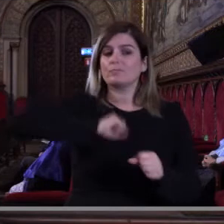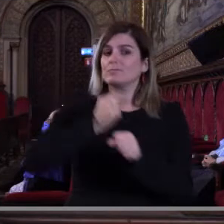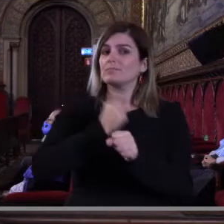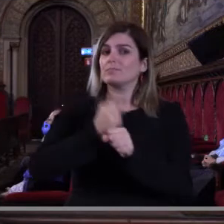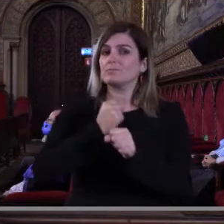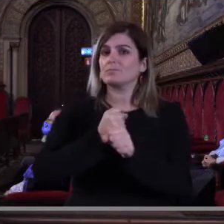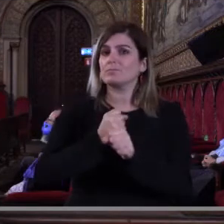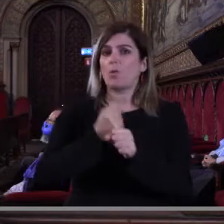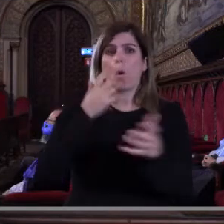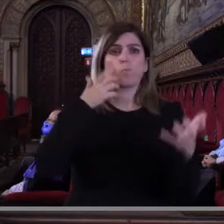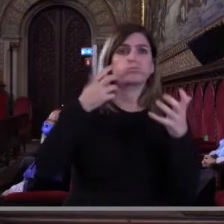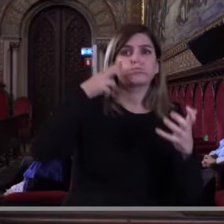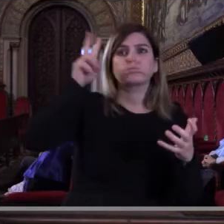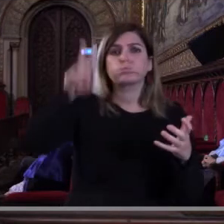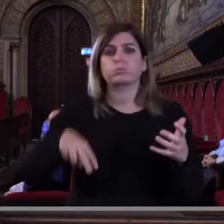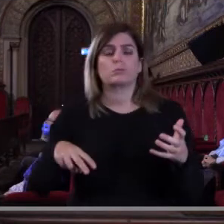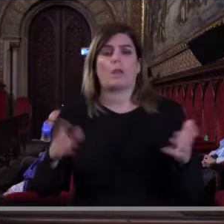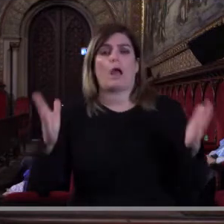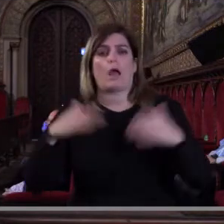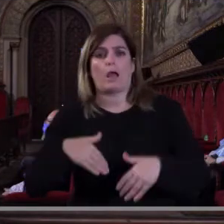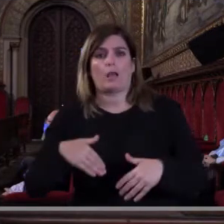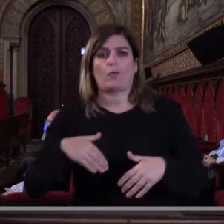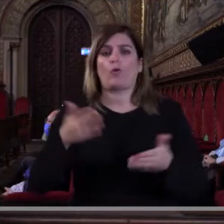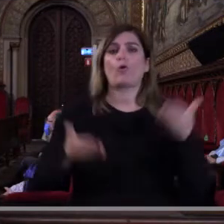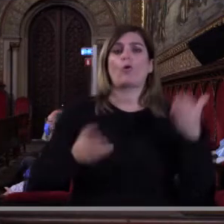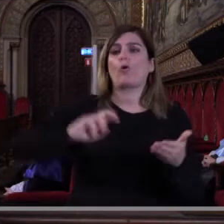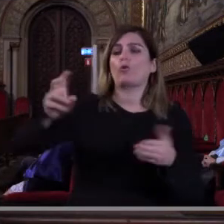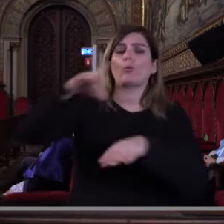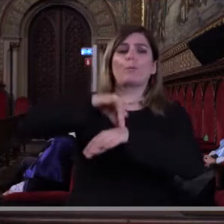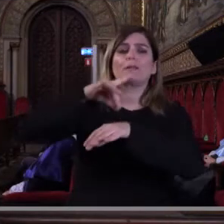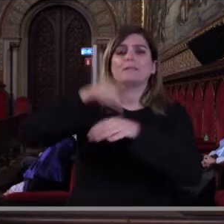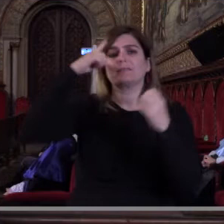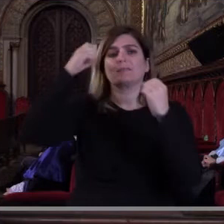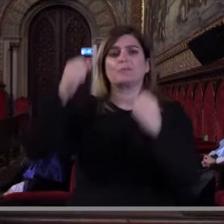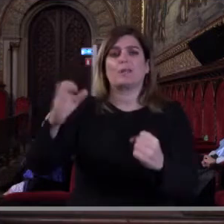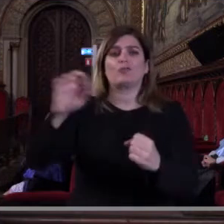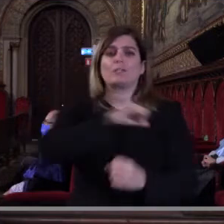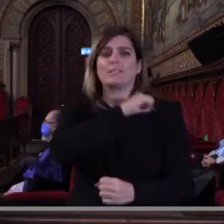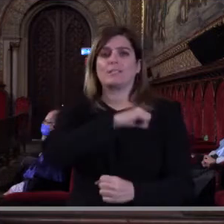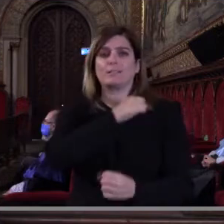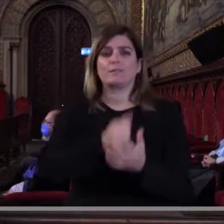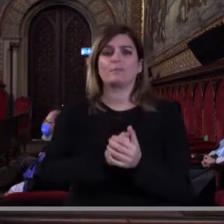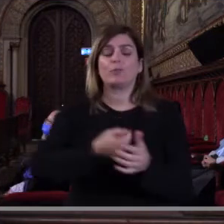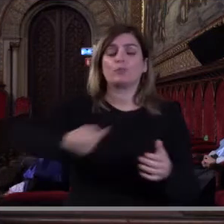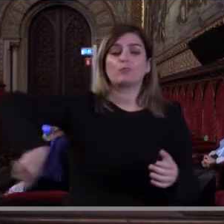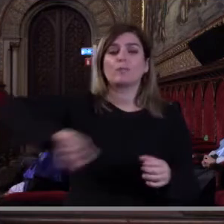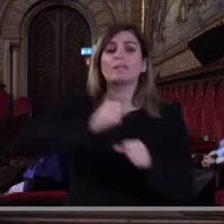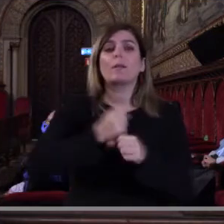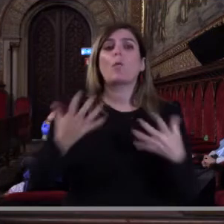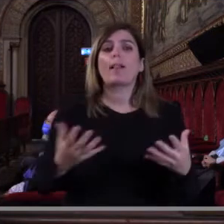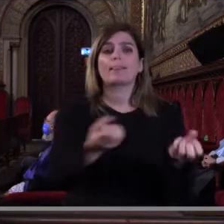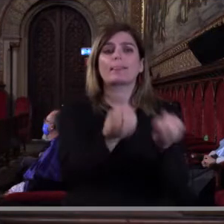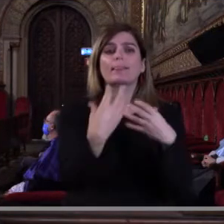és tan visible ni reconeguda com la de molts companys metges clínics especialistes. La nostra feina és analitzar